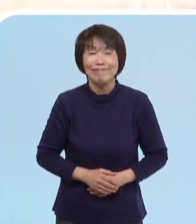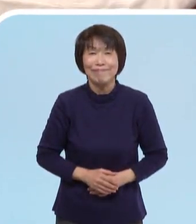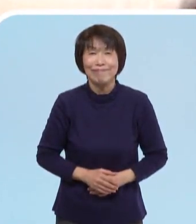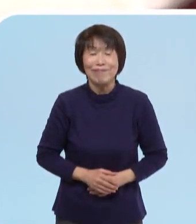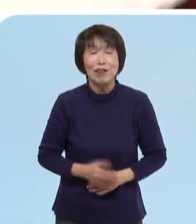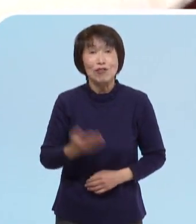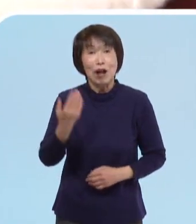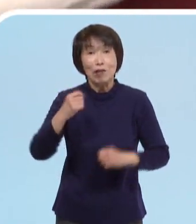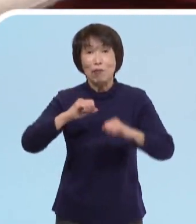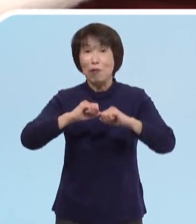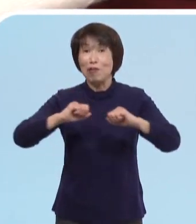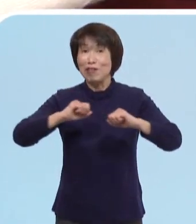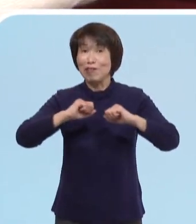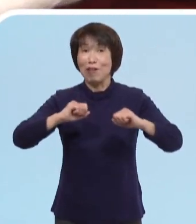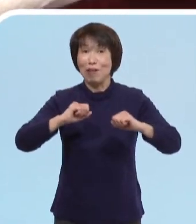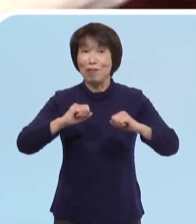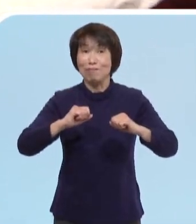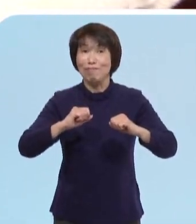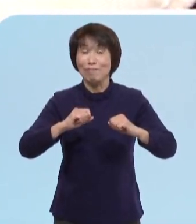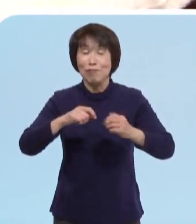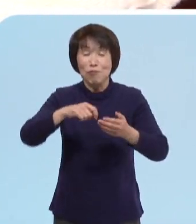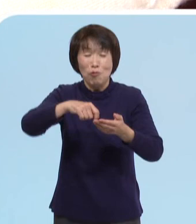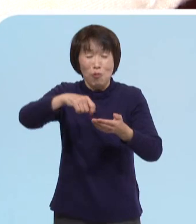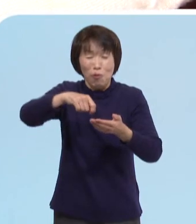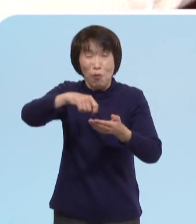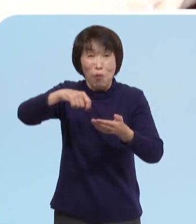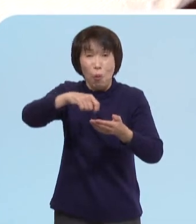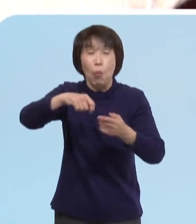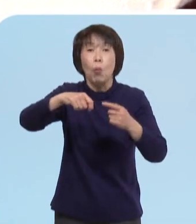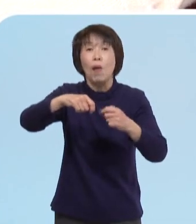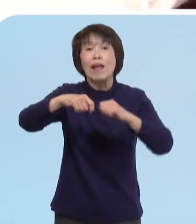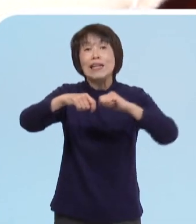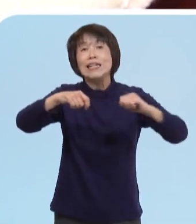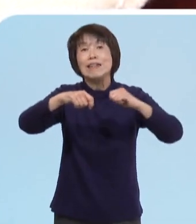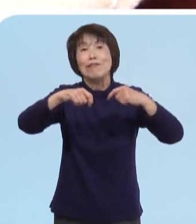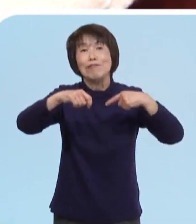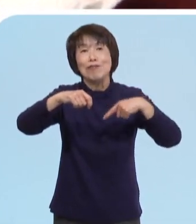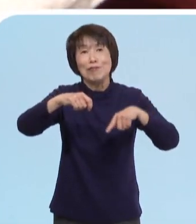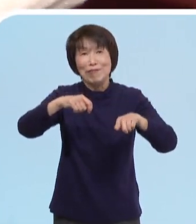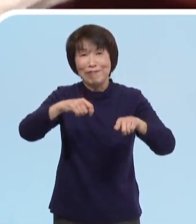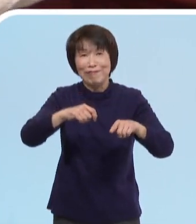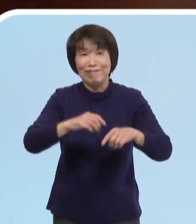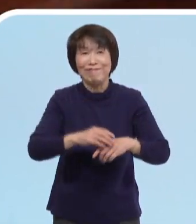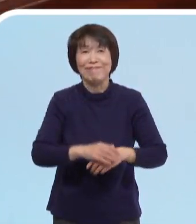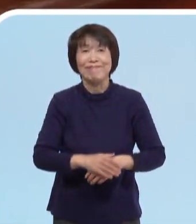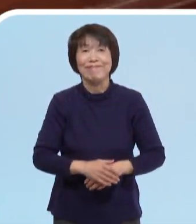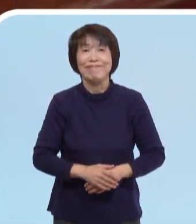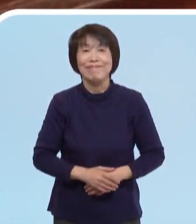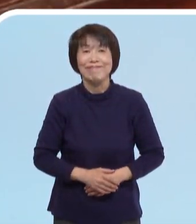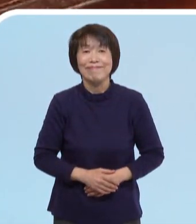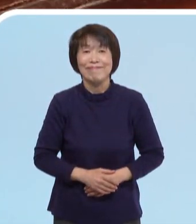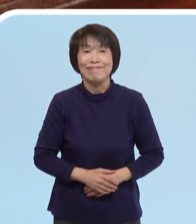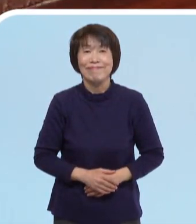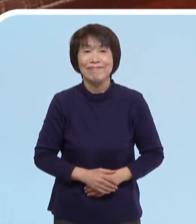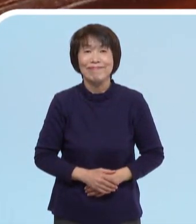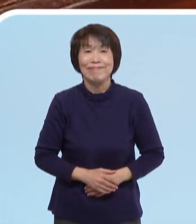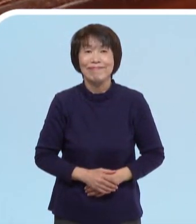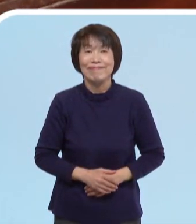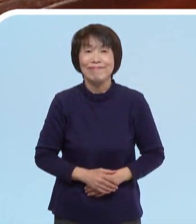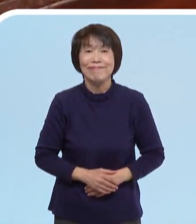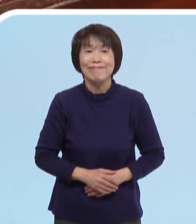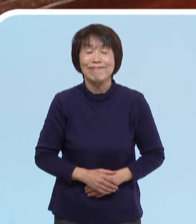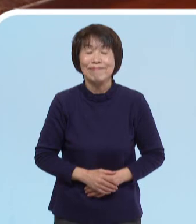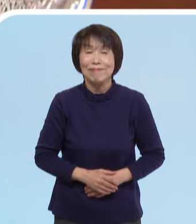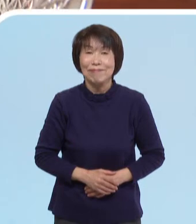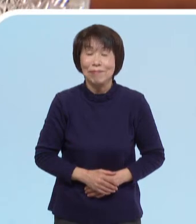きとったカニですから、パキッと折って、こうやって取れないのが生きてるという証拠です。氷水に入れたら花が咲き